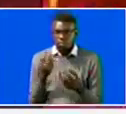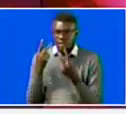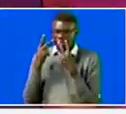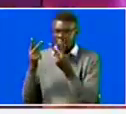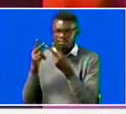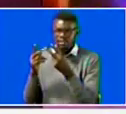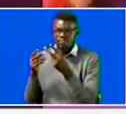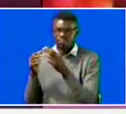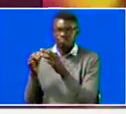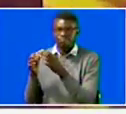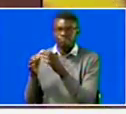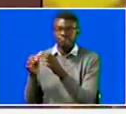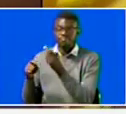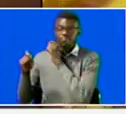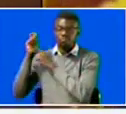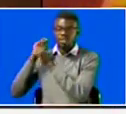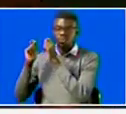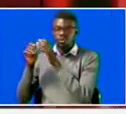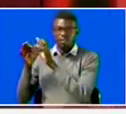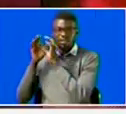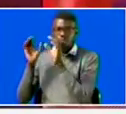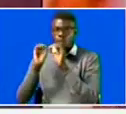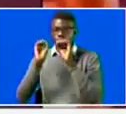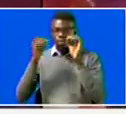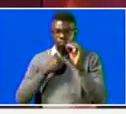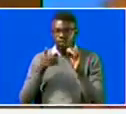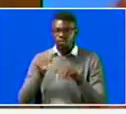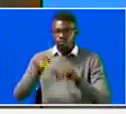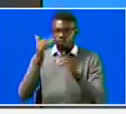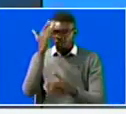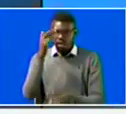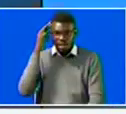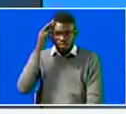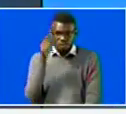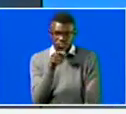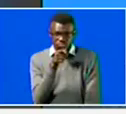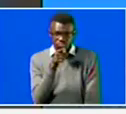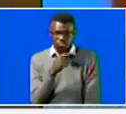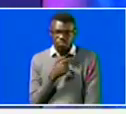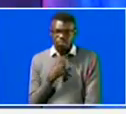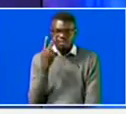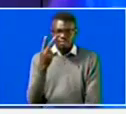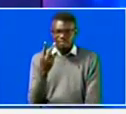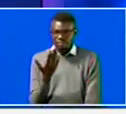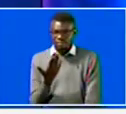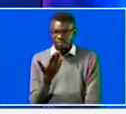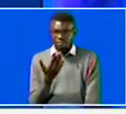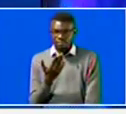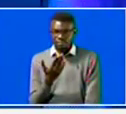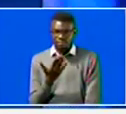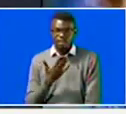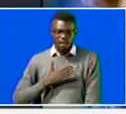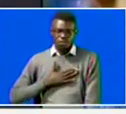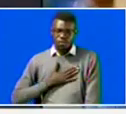traditional. Hata mimi niliwafuata juu ya hiyo tu. Okay. Nilikuta kuna hiyo nature yetu. Okay.